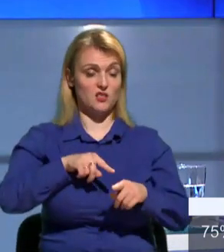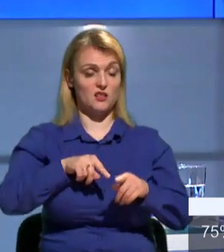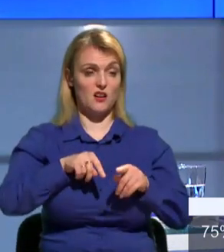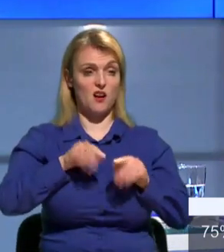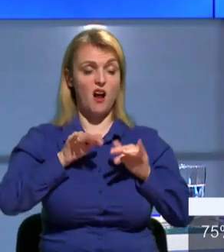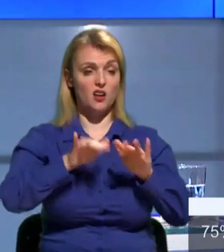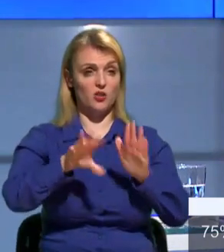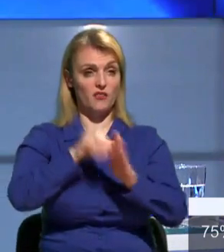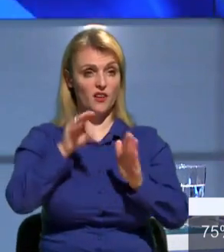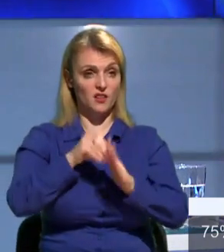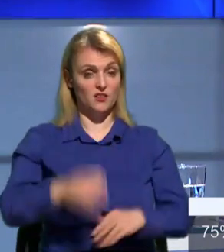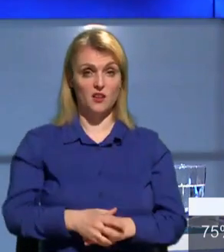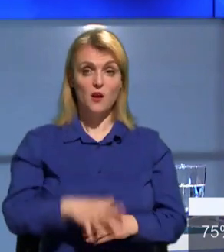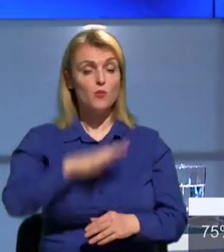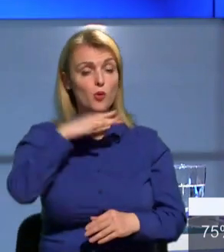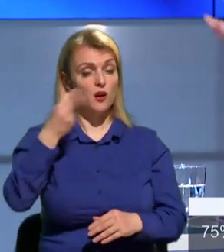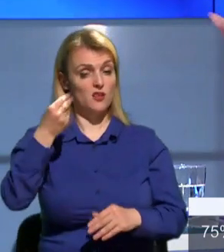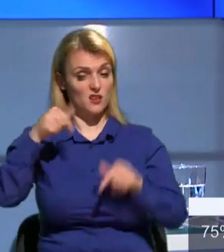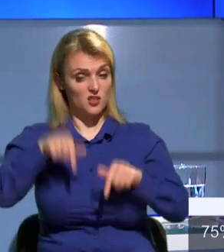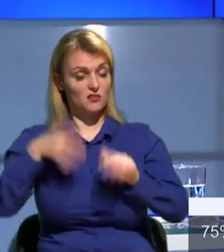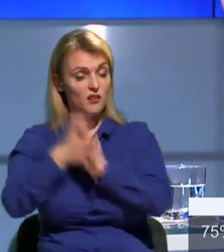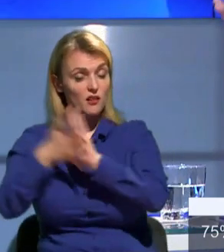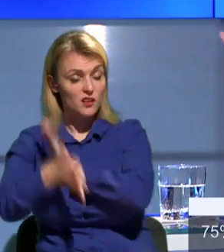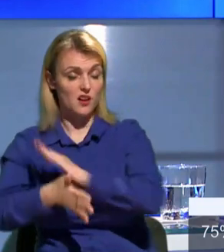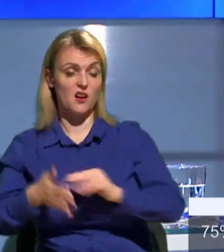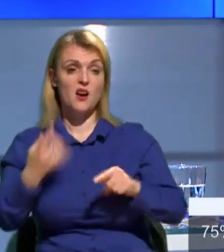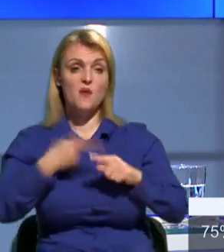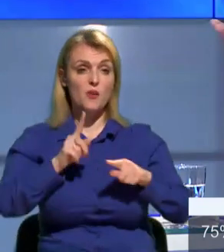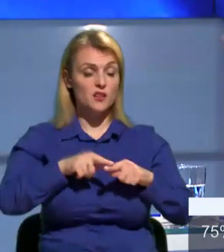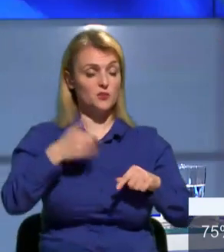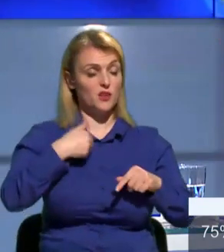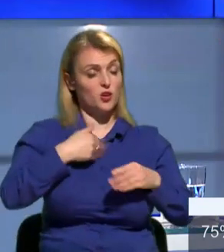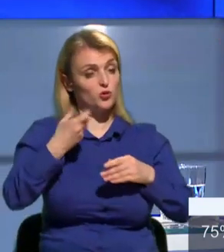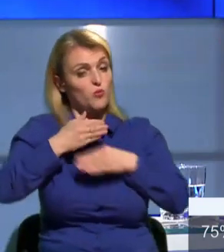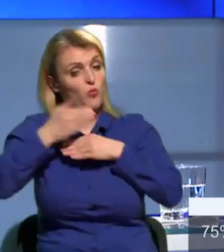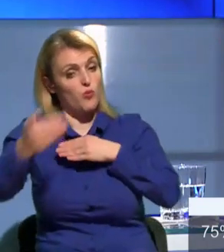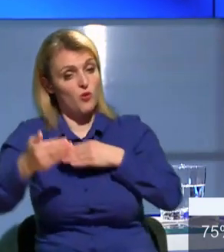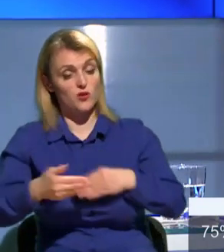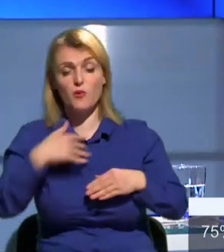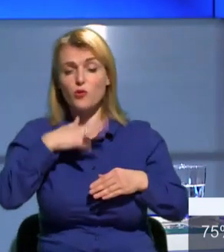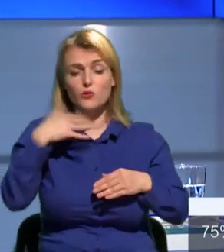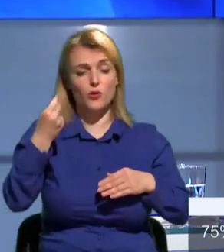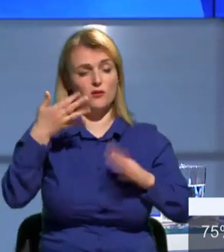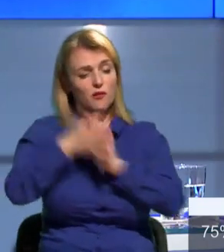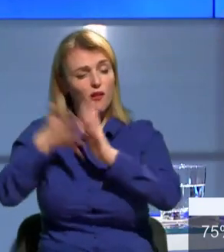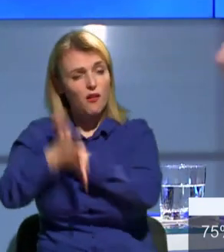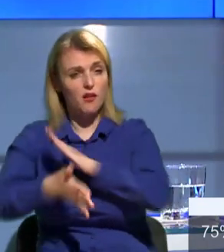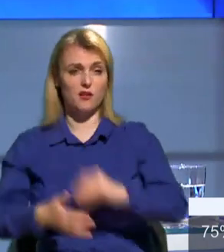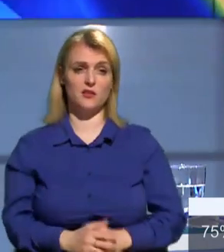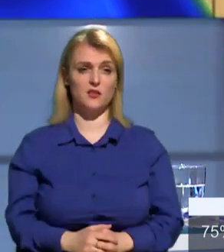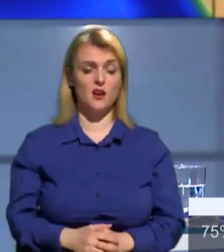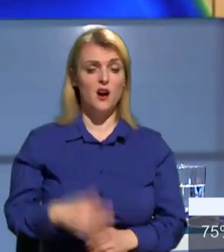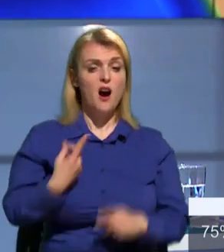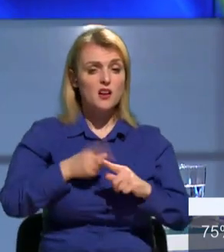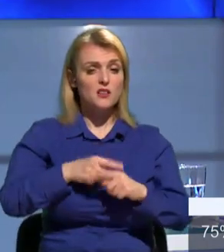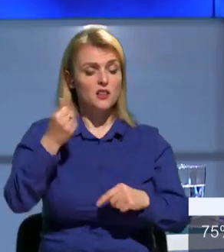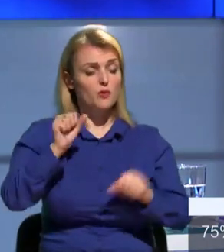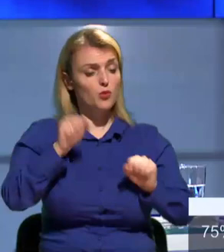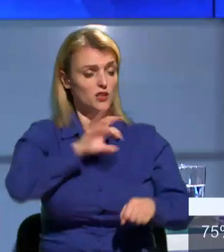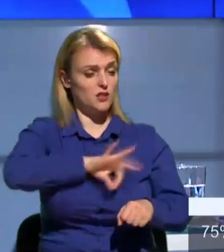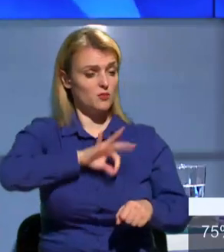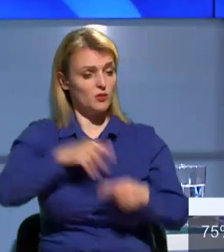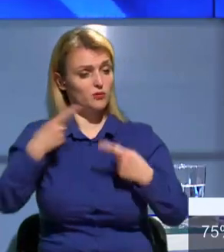deja pentru două zile de alegeri, pe 1 și 15, cheltuim 140-130 de milioane de lei, bani care pot fi utilizați pentru alte chestii.